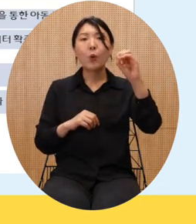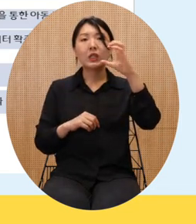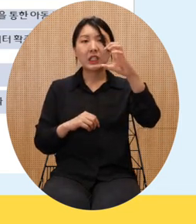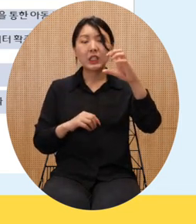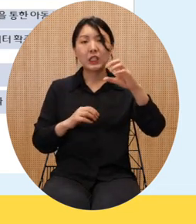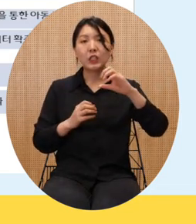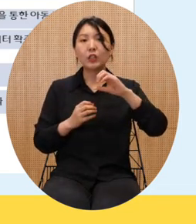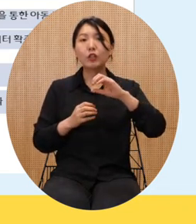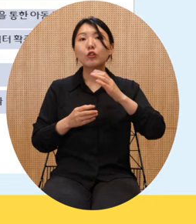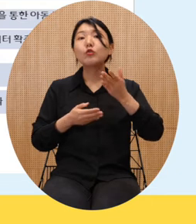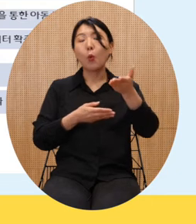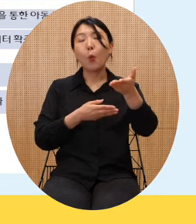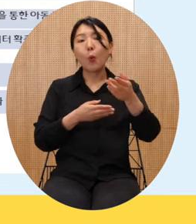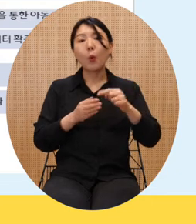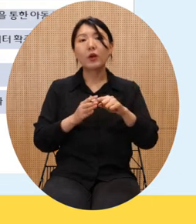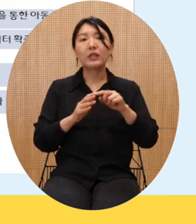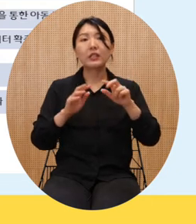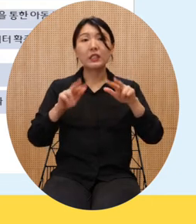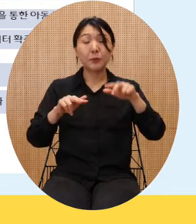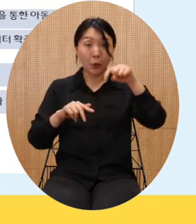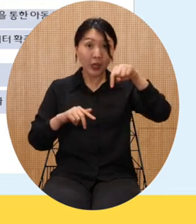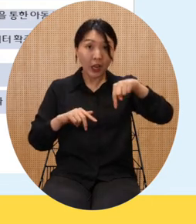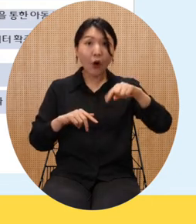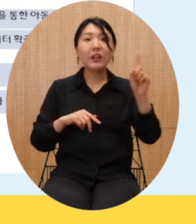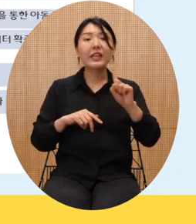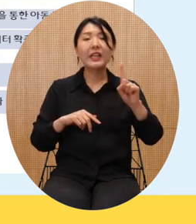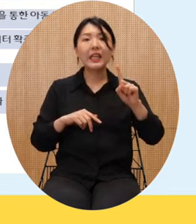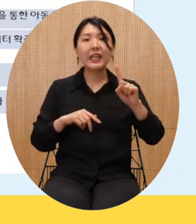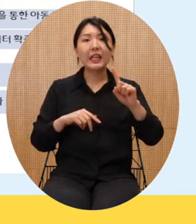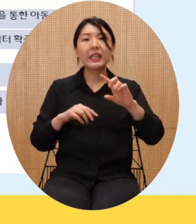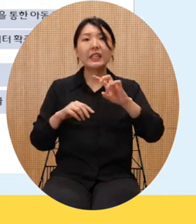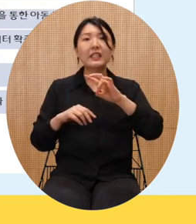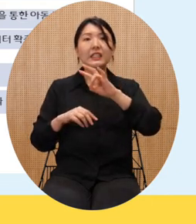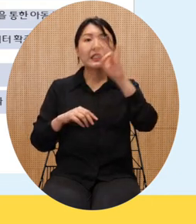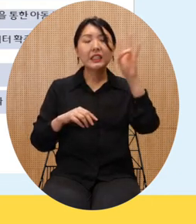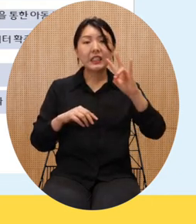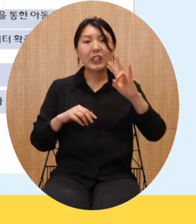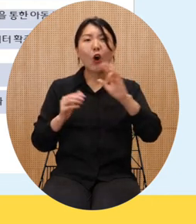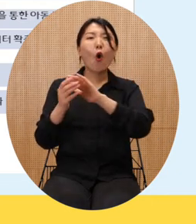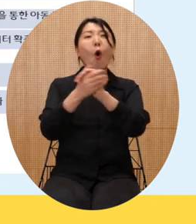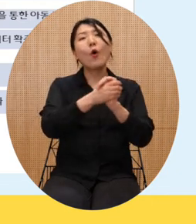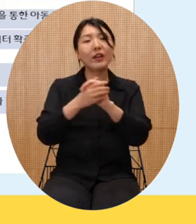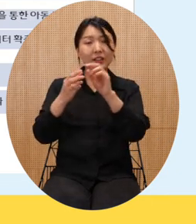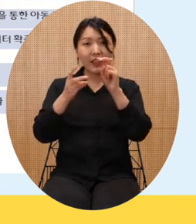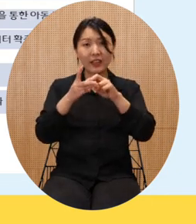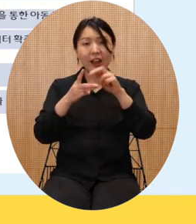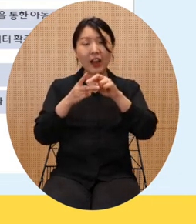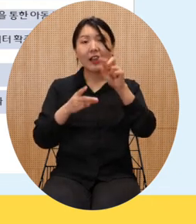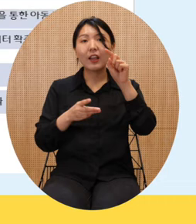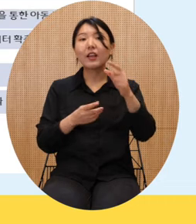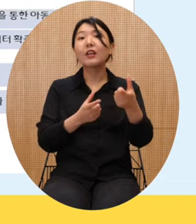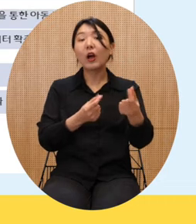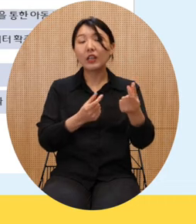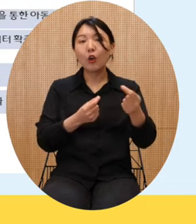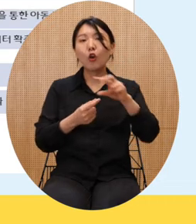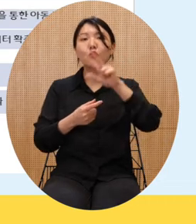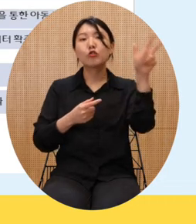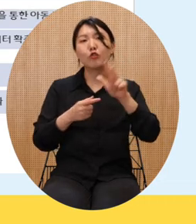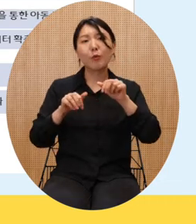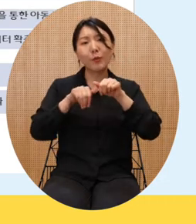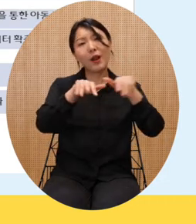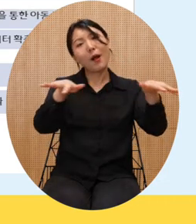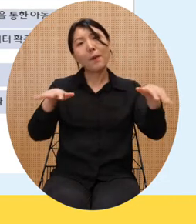그 생활 SOC 공급을 통해, 지금 저희가 있는 이 자리가 시흥 다어울림 센터가